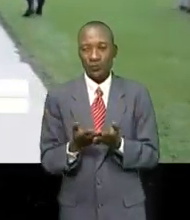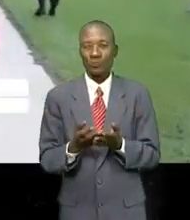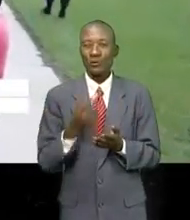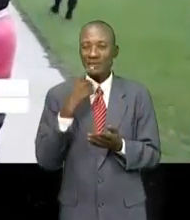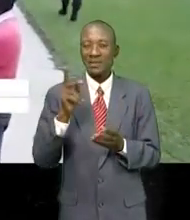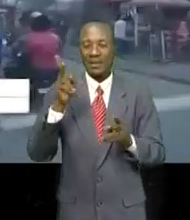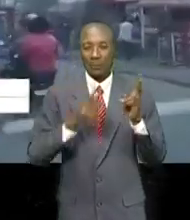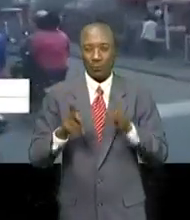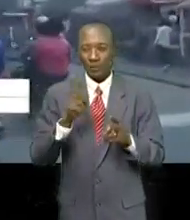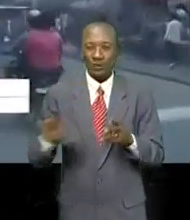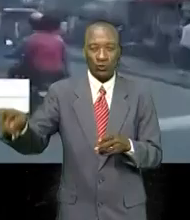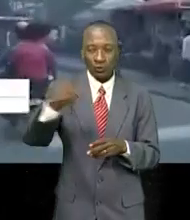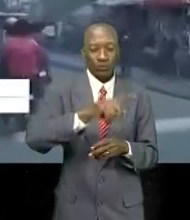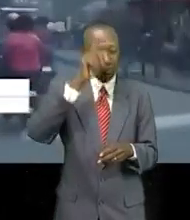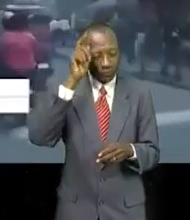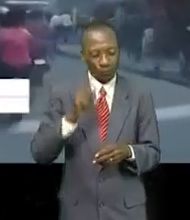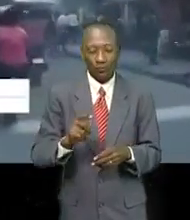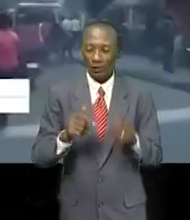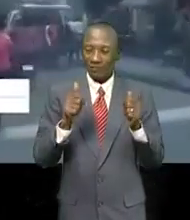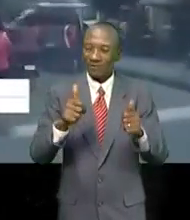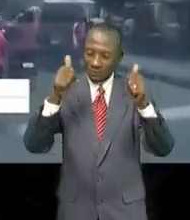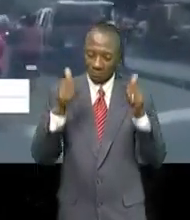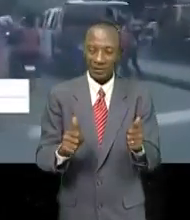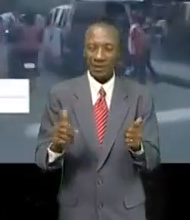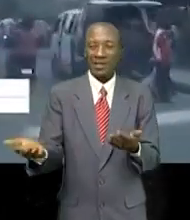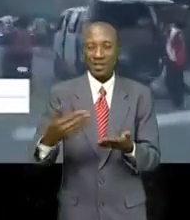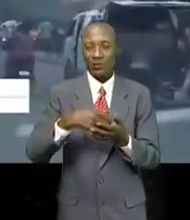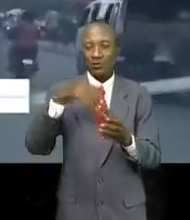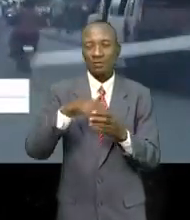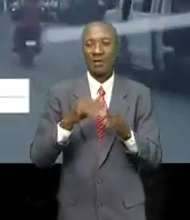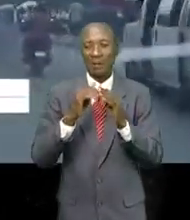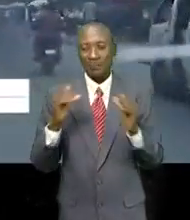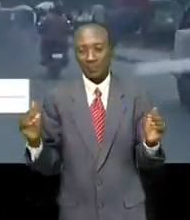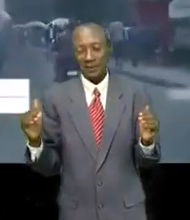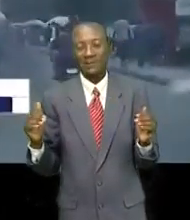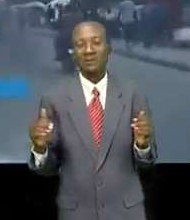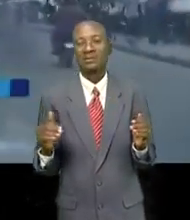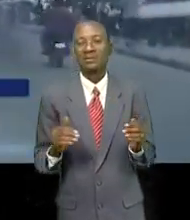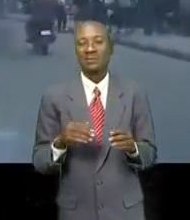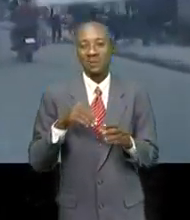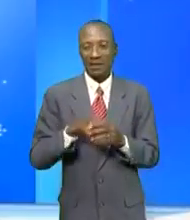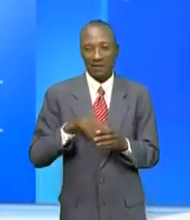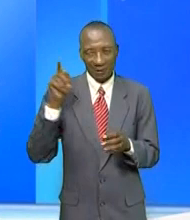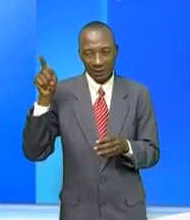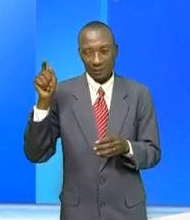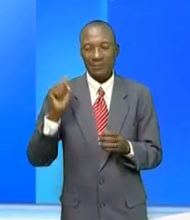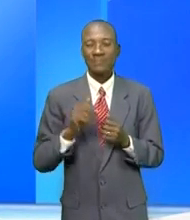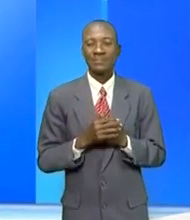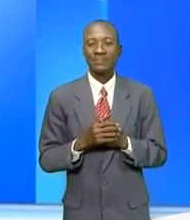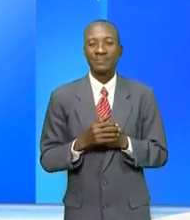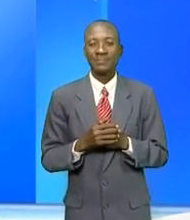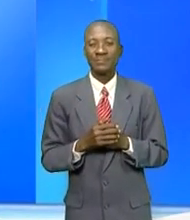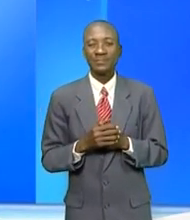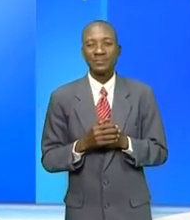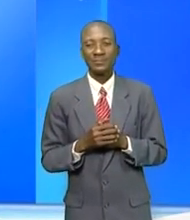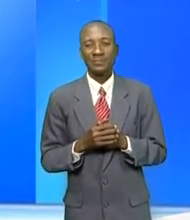locale respire l'air de la paix tant à Beni que dans d'autres contrées dans cette partie du territoire national. Ils étaient